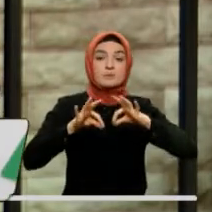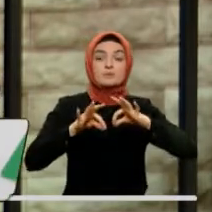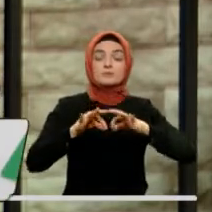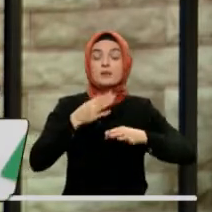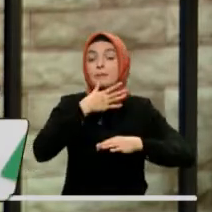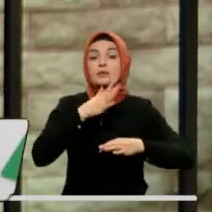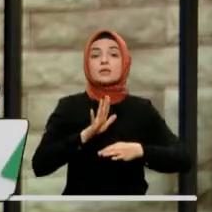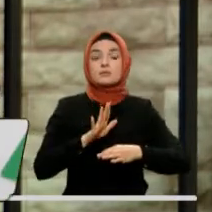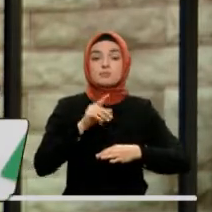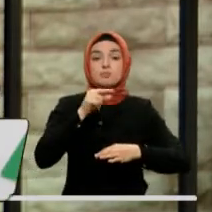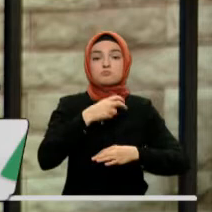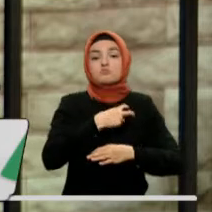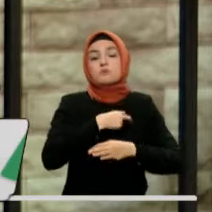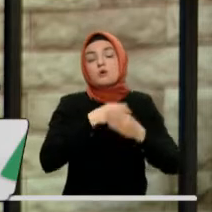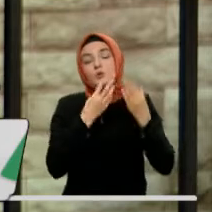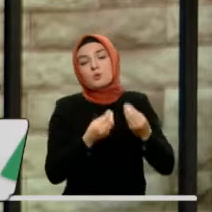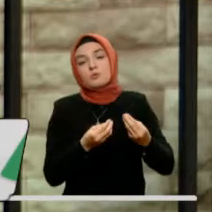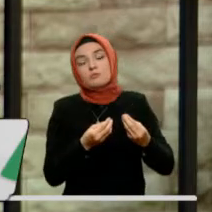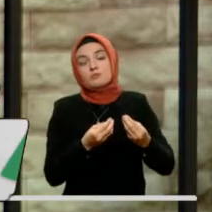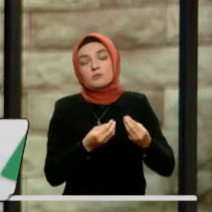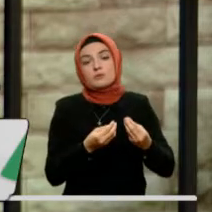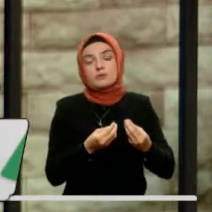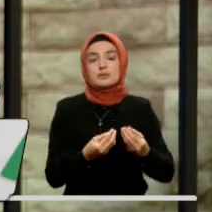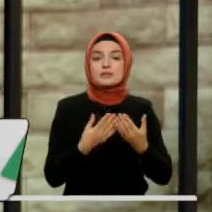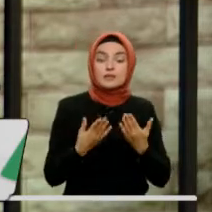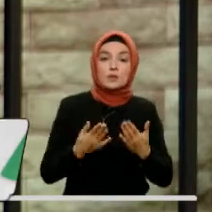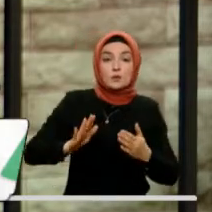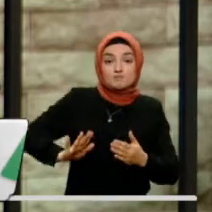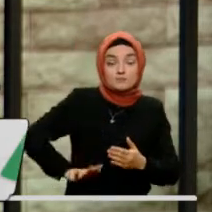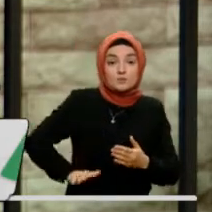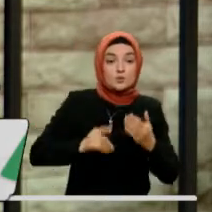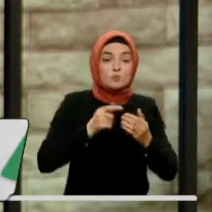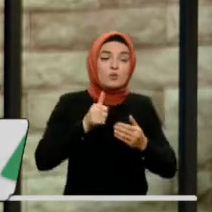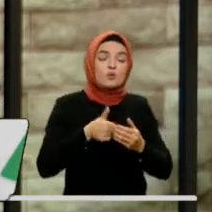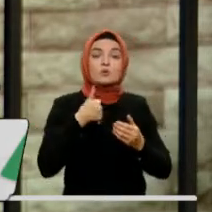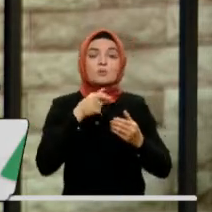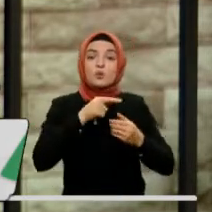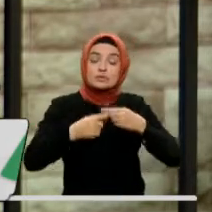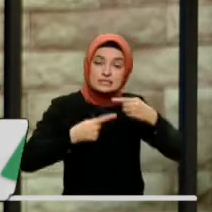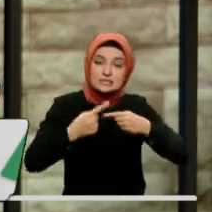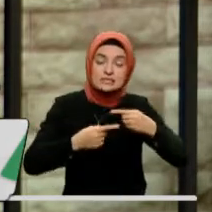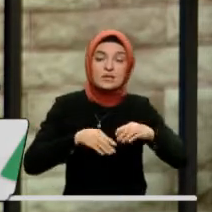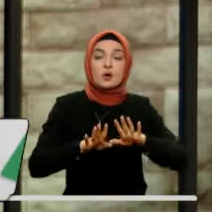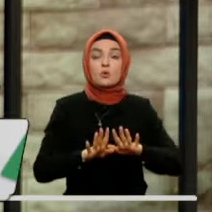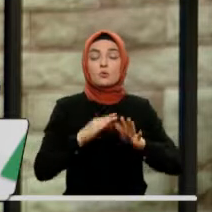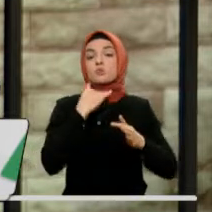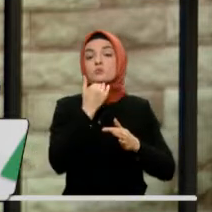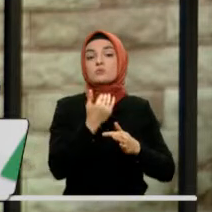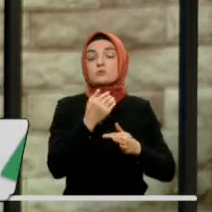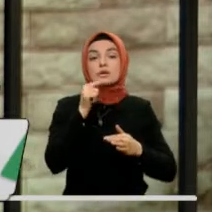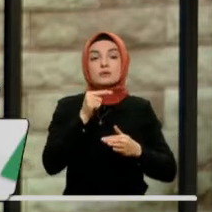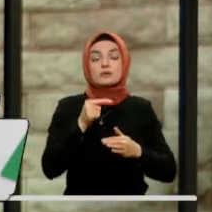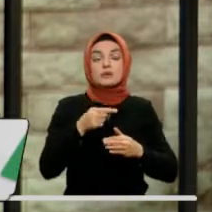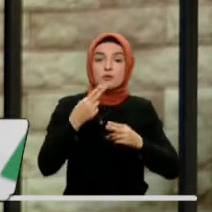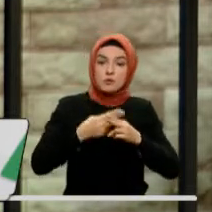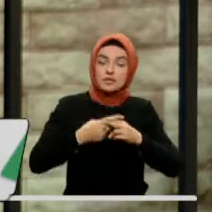biz aşkımızdan öleceğiz. Ölün yavrum. Önemli değil çünkü evlilik ölecek. Orada bir nesil yetişmez. Şimdi ben size somut